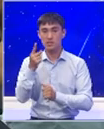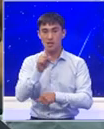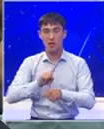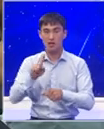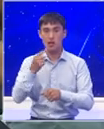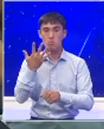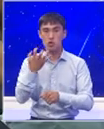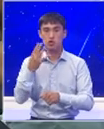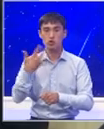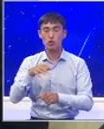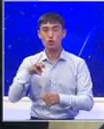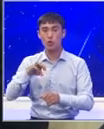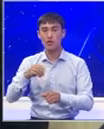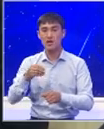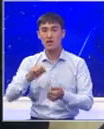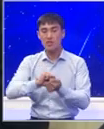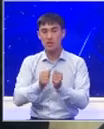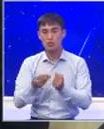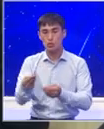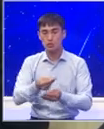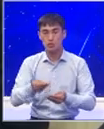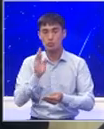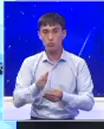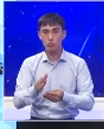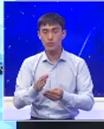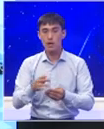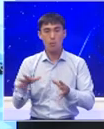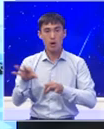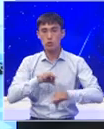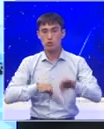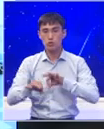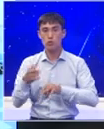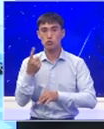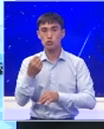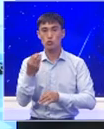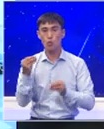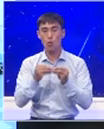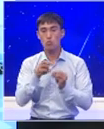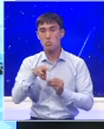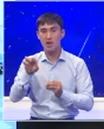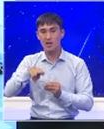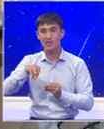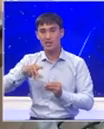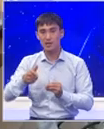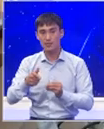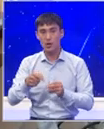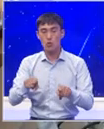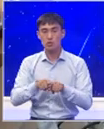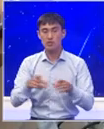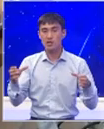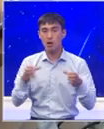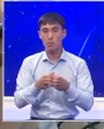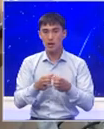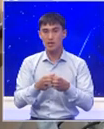аса тас құмелейміз деп жоспарлаған. Аталмыш жобалардың барлық құны 110 миллиард теңгені құрайды. Осылайша